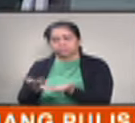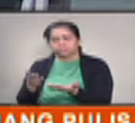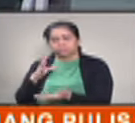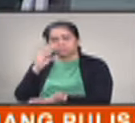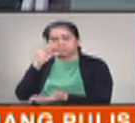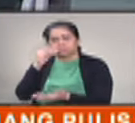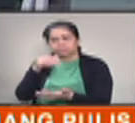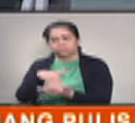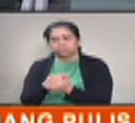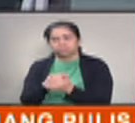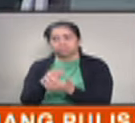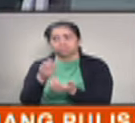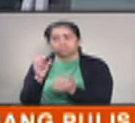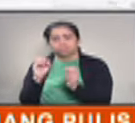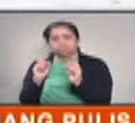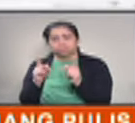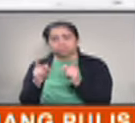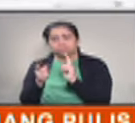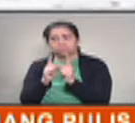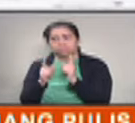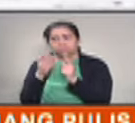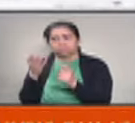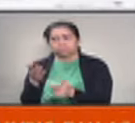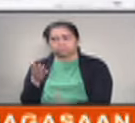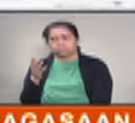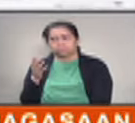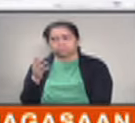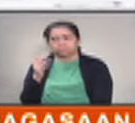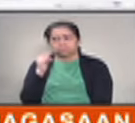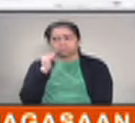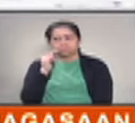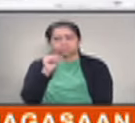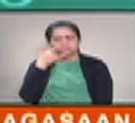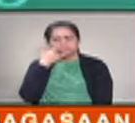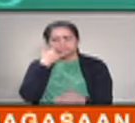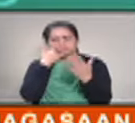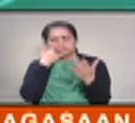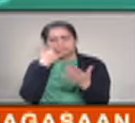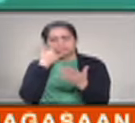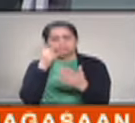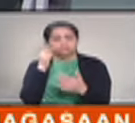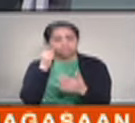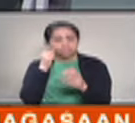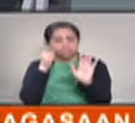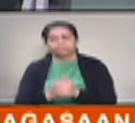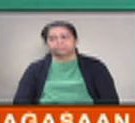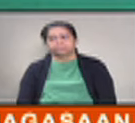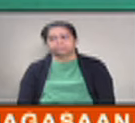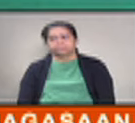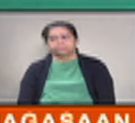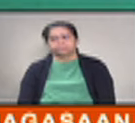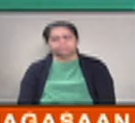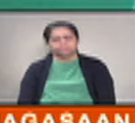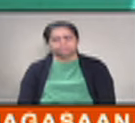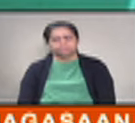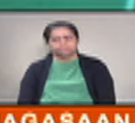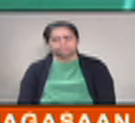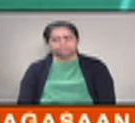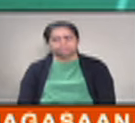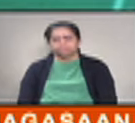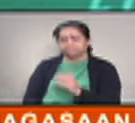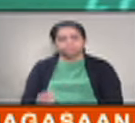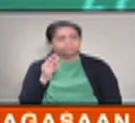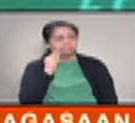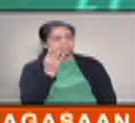Na 50,000. Opo. Sir, kakausapin natin si Miss Nelma okay Lopez. Miss Nelma, ma'am? Hello